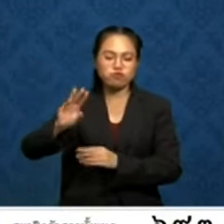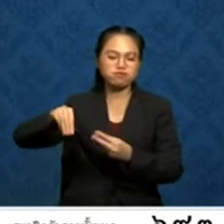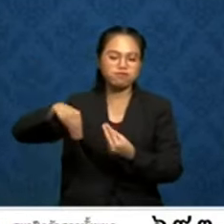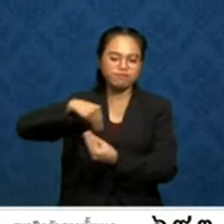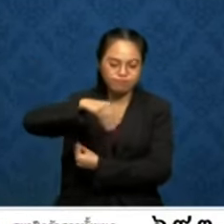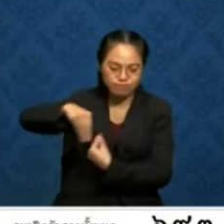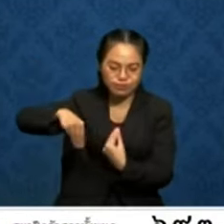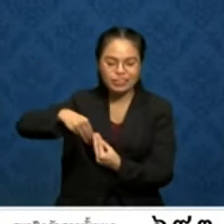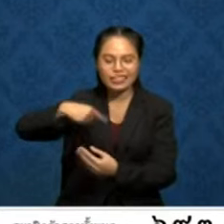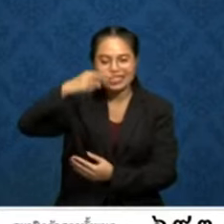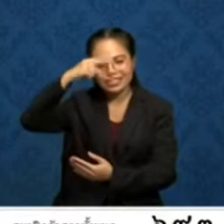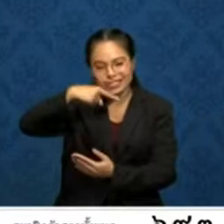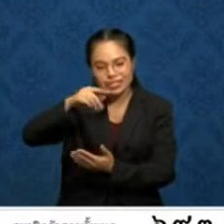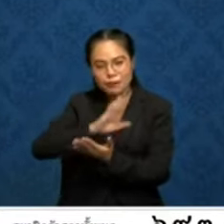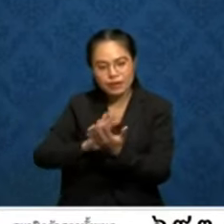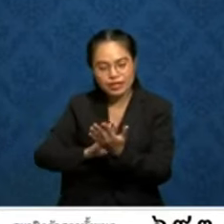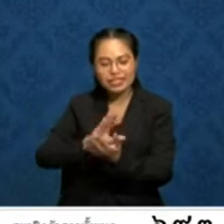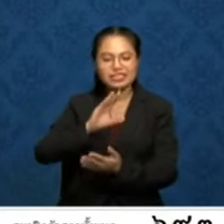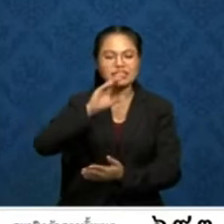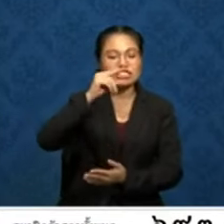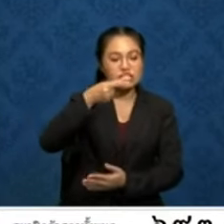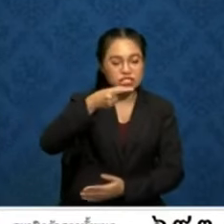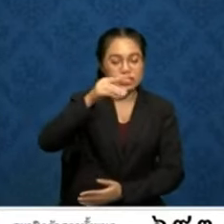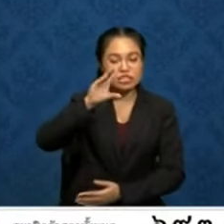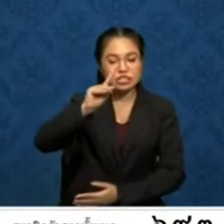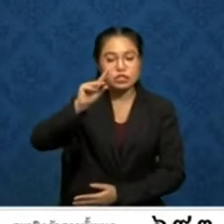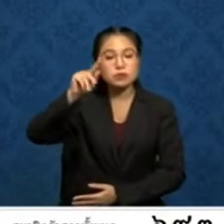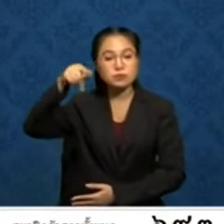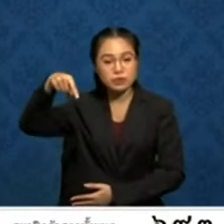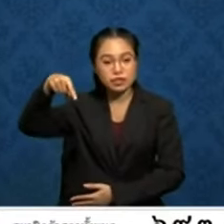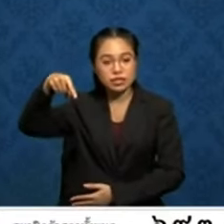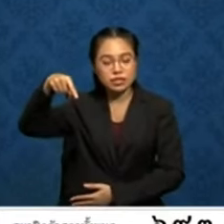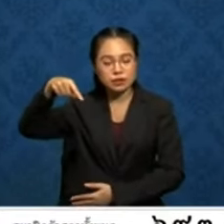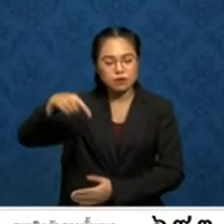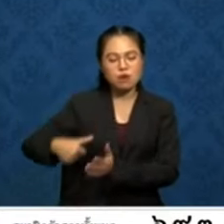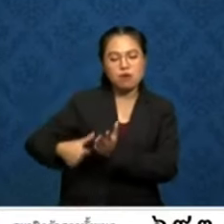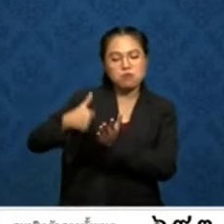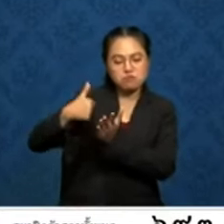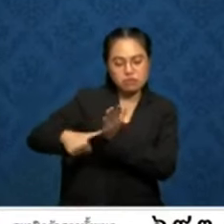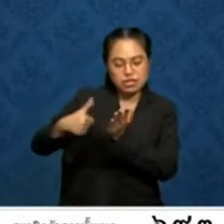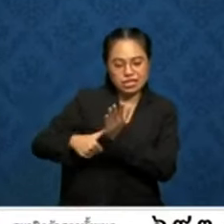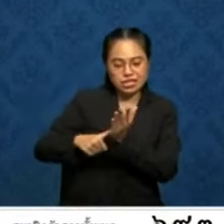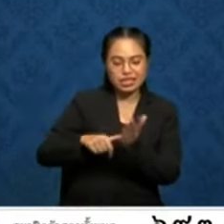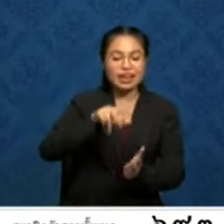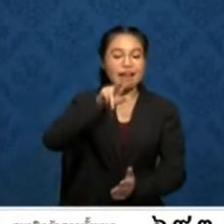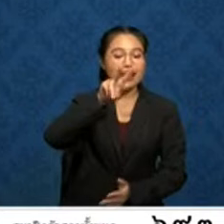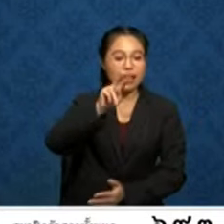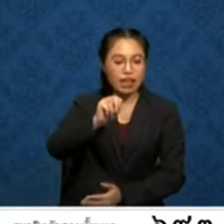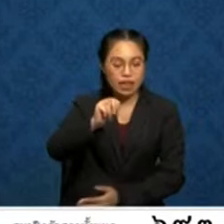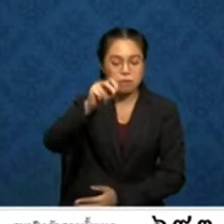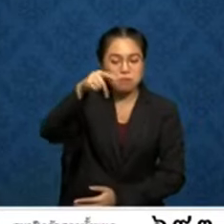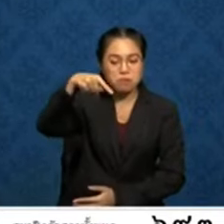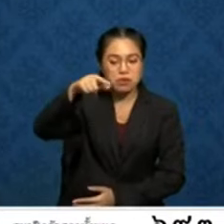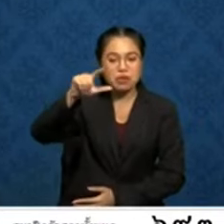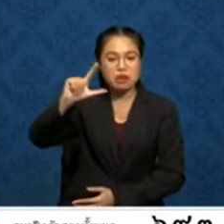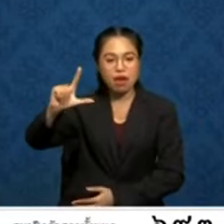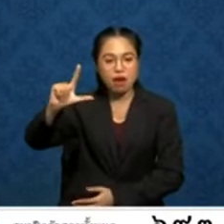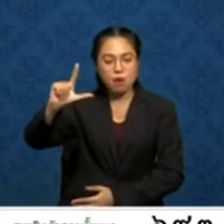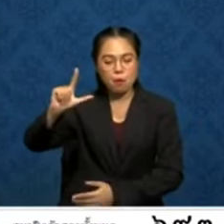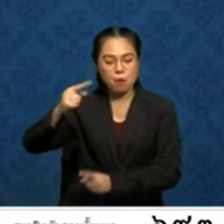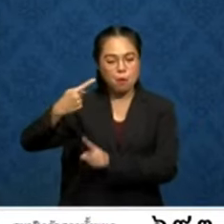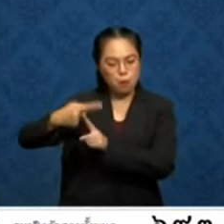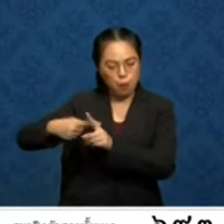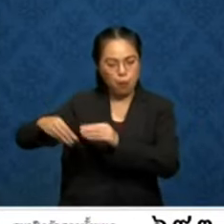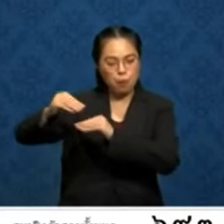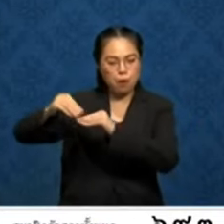วมในประเทศ GDP ขณะที่สัดส่วนหนี้เสีย NPL ก็มีแนวโน้มเพิ่มสูงขึ้น